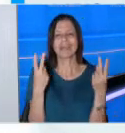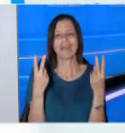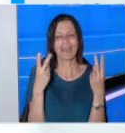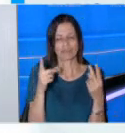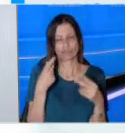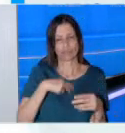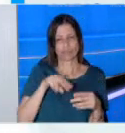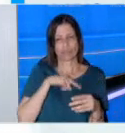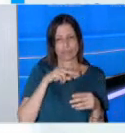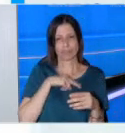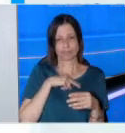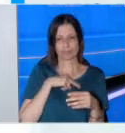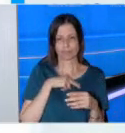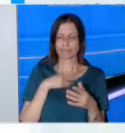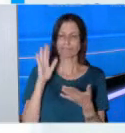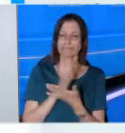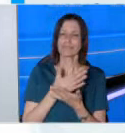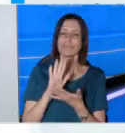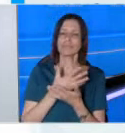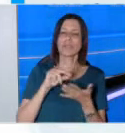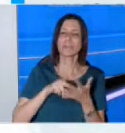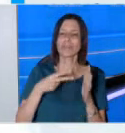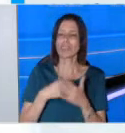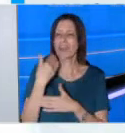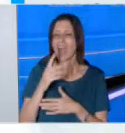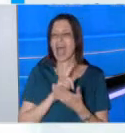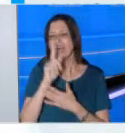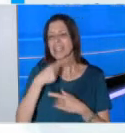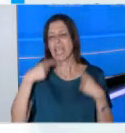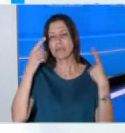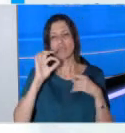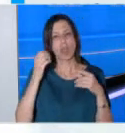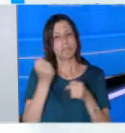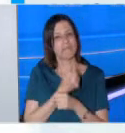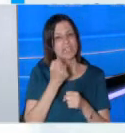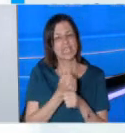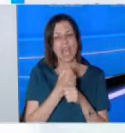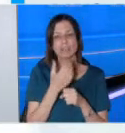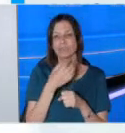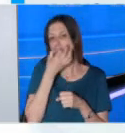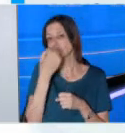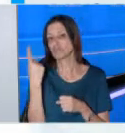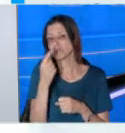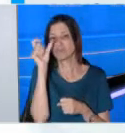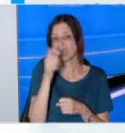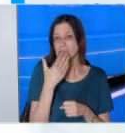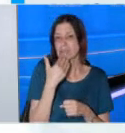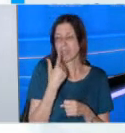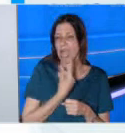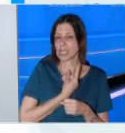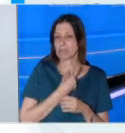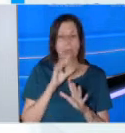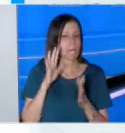היא ממונה, גביית מדינים. אחרי 11 ימים של מבצע, ישאל כל אזרח ישראלי את עצמו